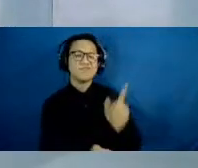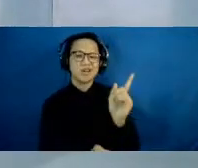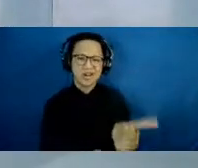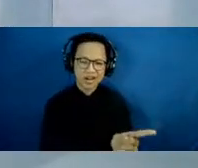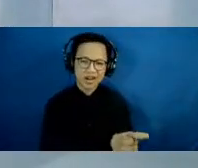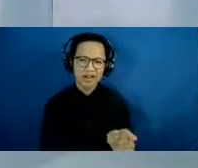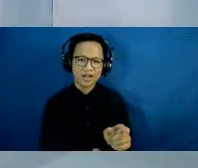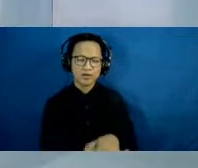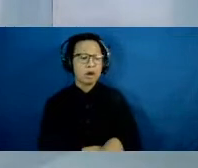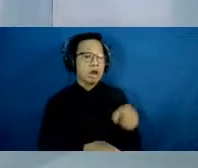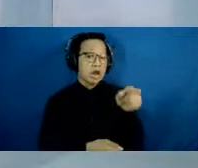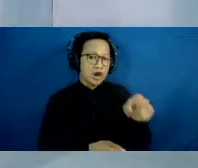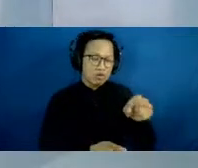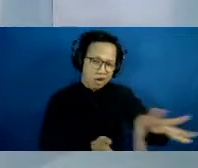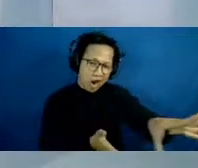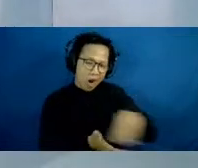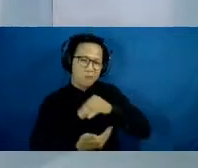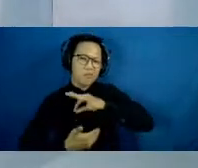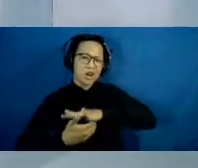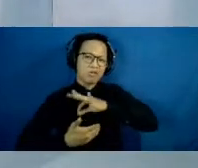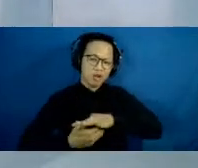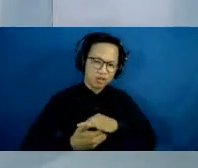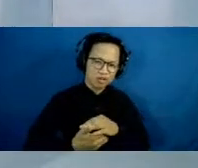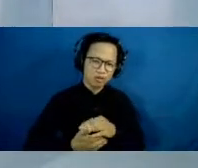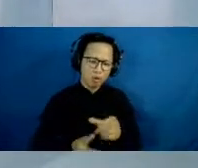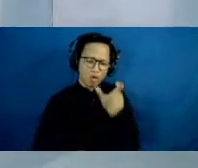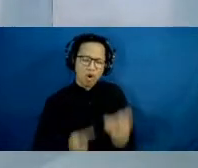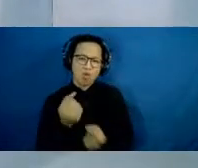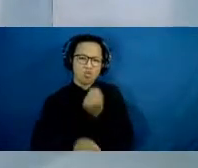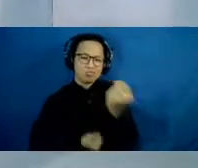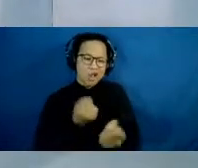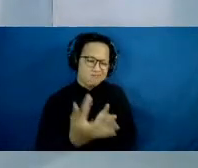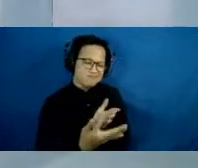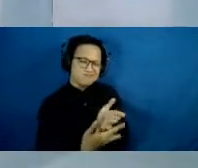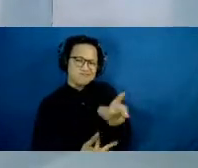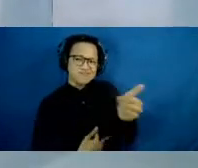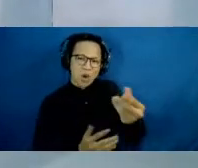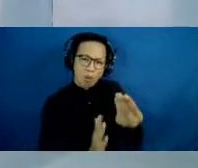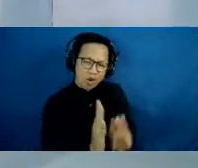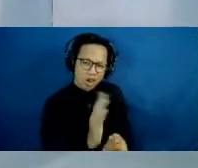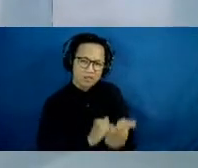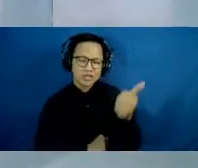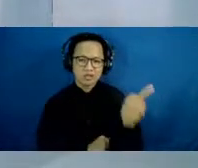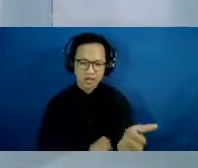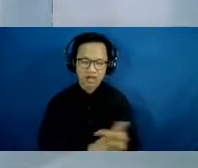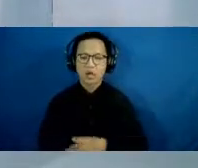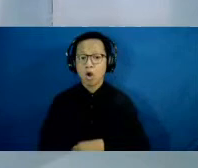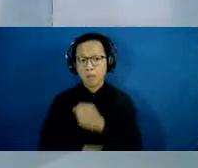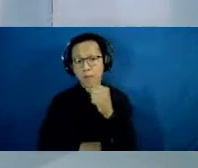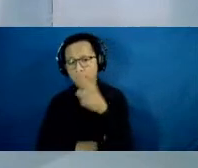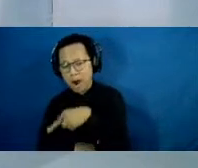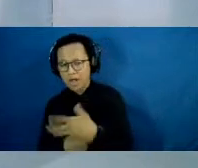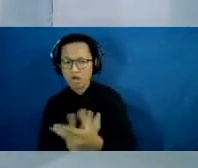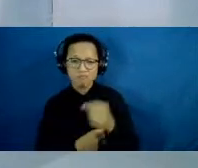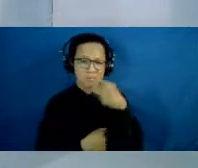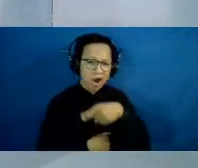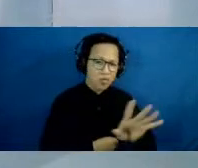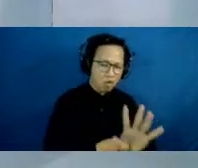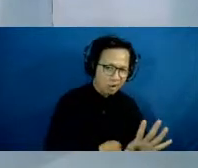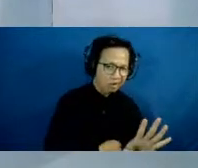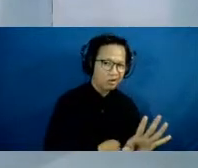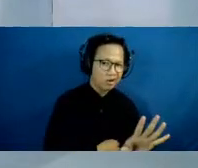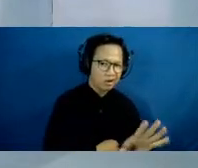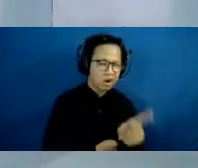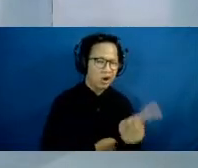bisa dimanfaatkan juga oleh para pelaku usaha untuk mengakses permodalan. Nah, selain dari perbankan dan non-bank yang tadi saya sampaikan,